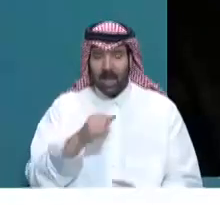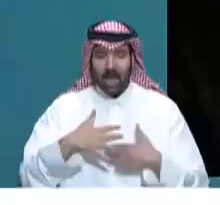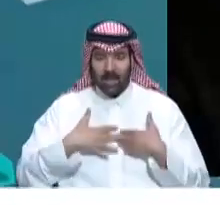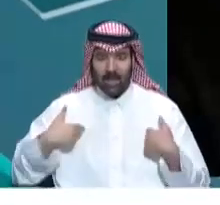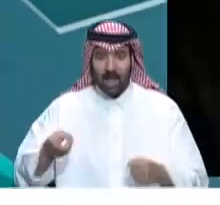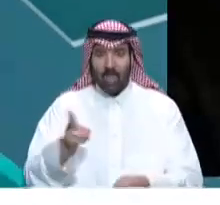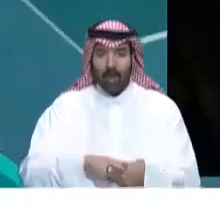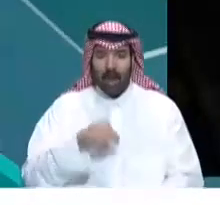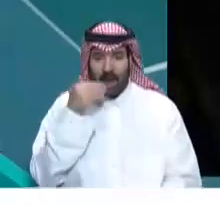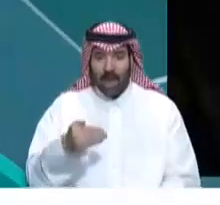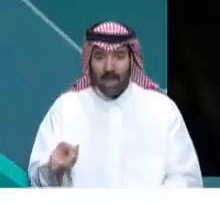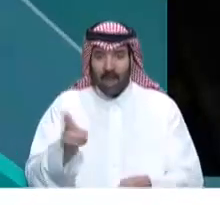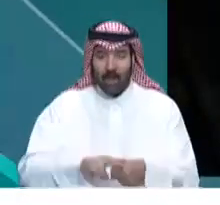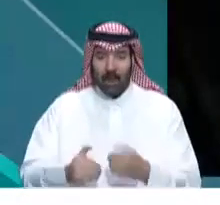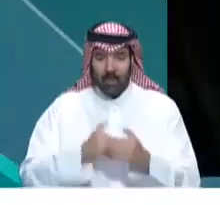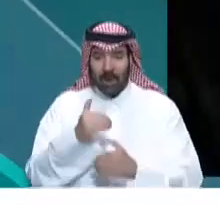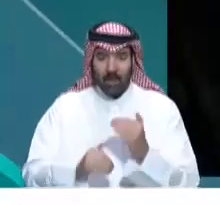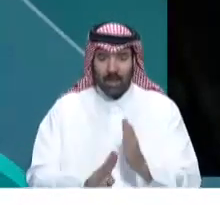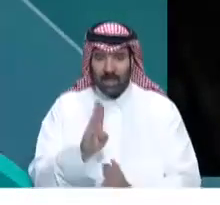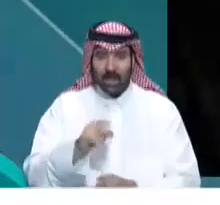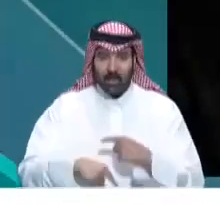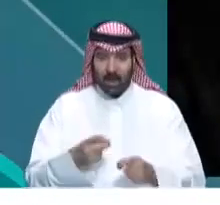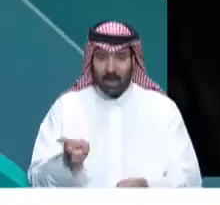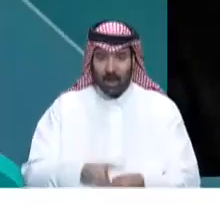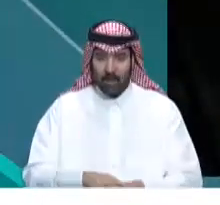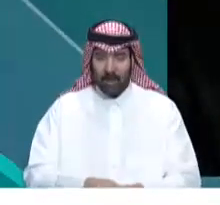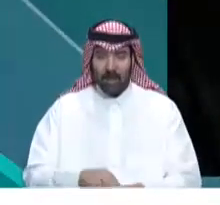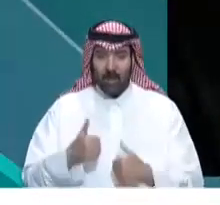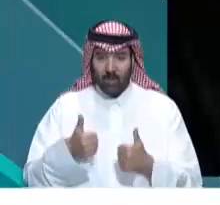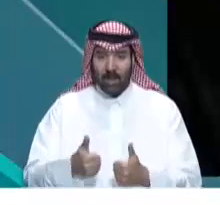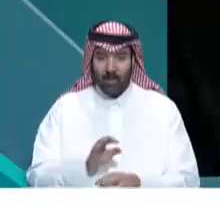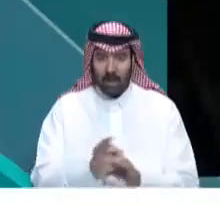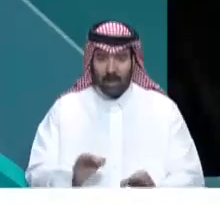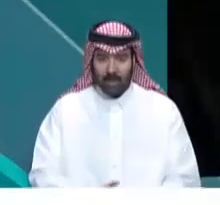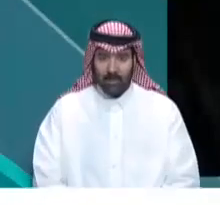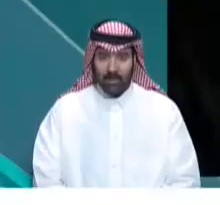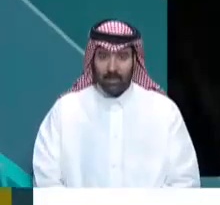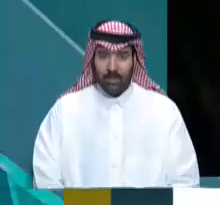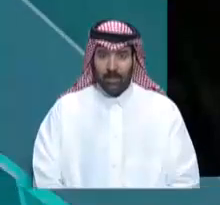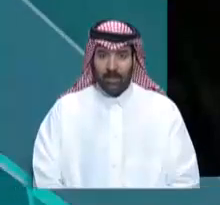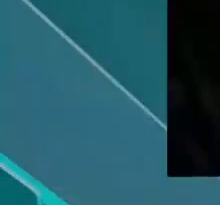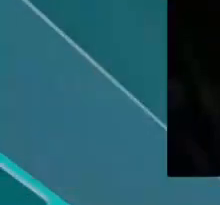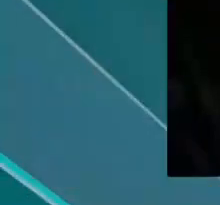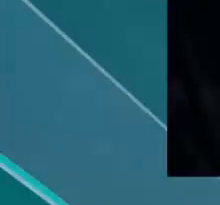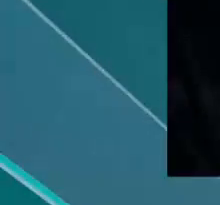السعيدة سائلا الله تعالى أن يعيدها على الجميع بالخير والبركات.